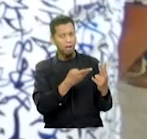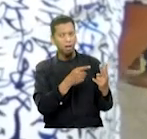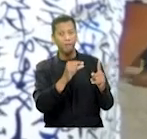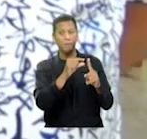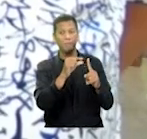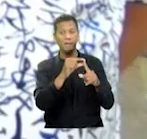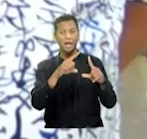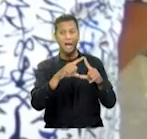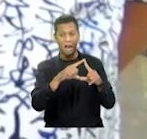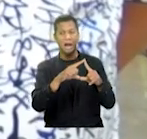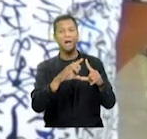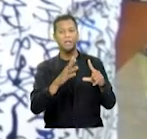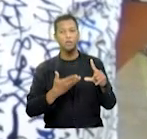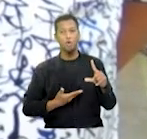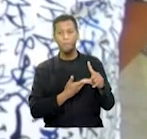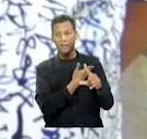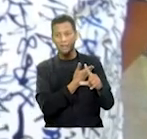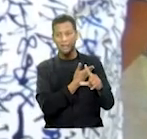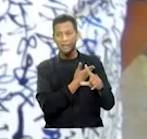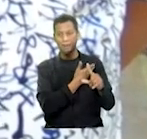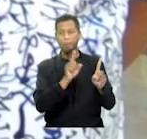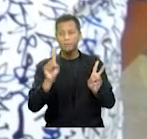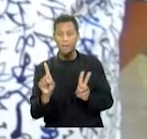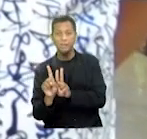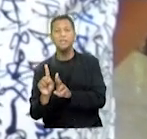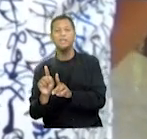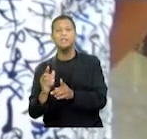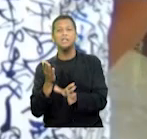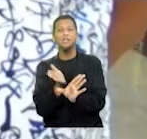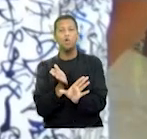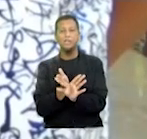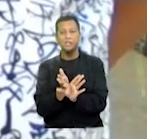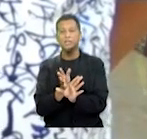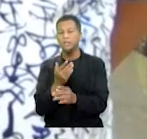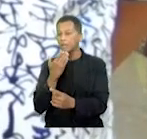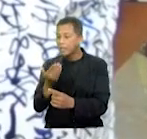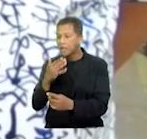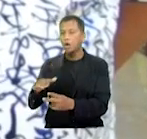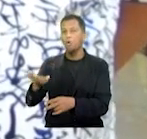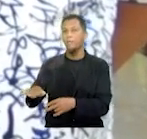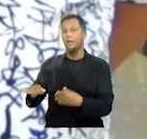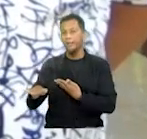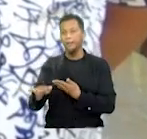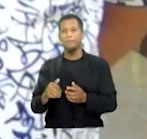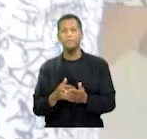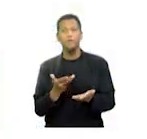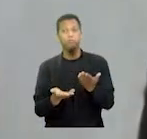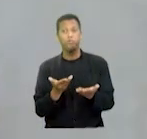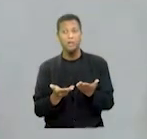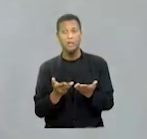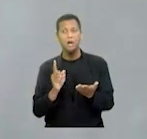dengan pendekatan psikologi, mereka akan mengambil lagi keterangan lagi karena ada temuan baru lagi. Ada lagi yang di pidana baru